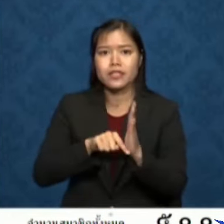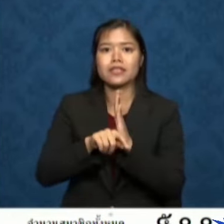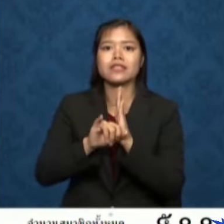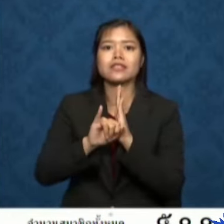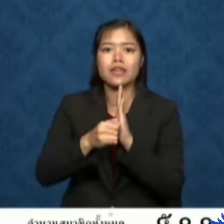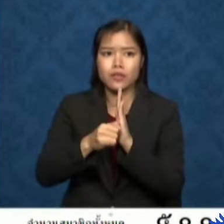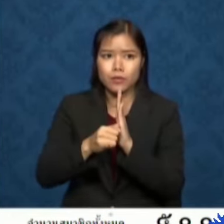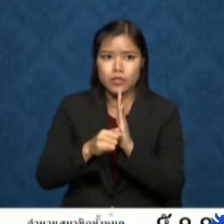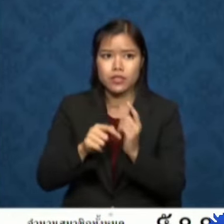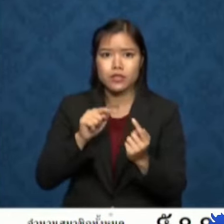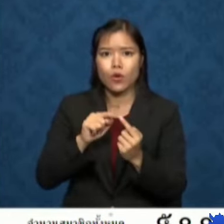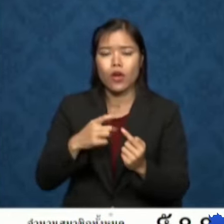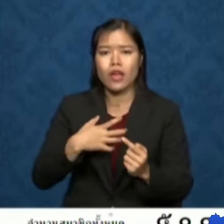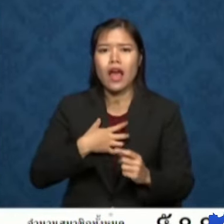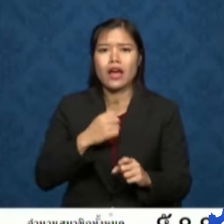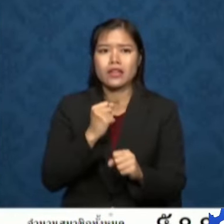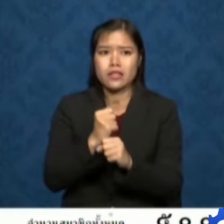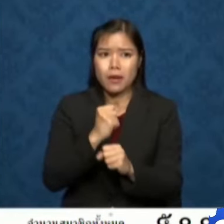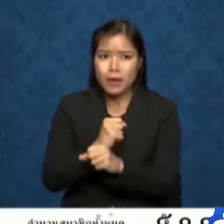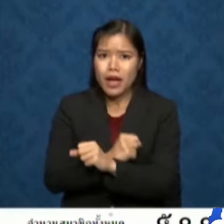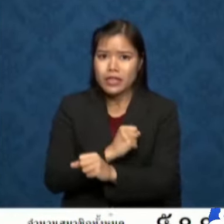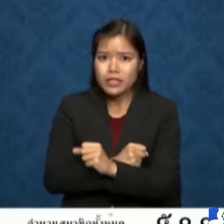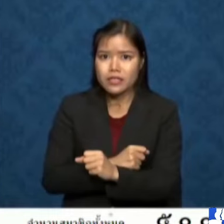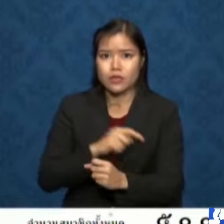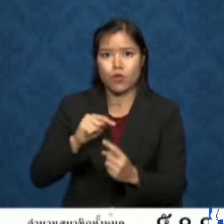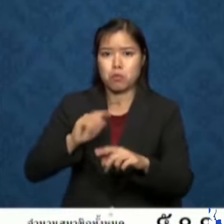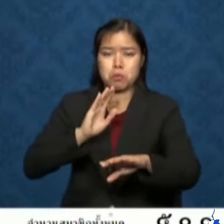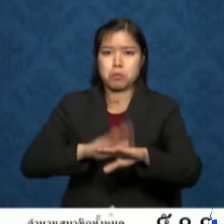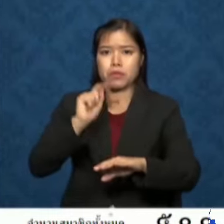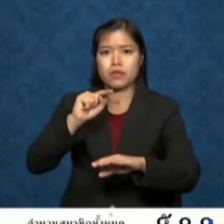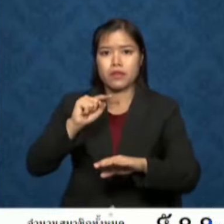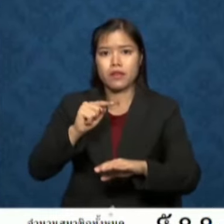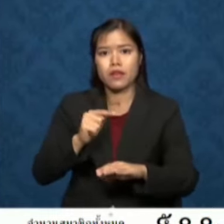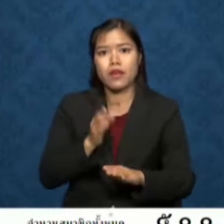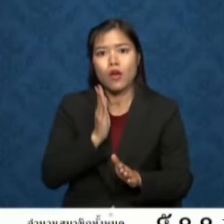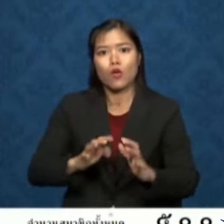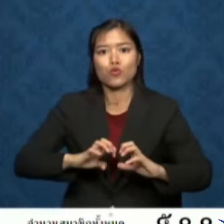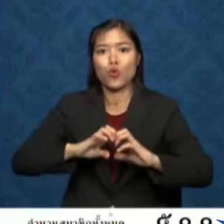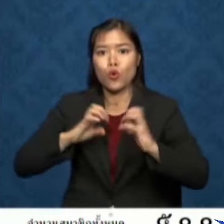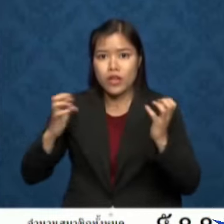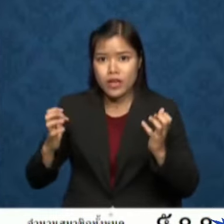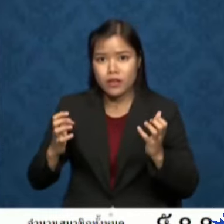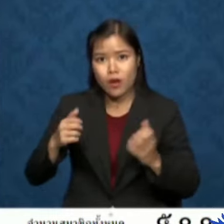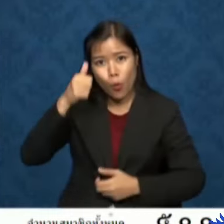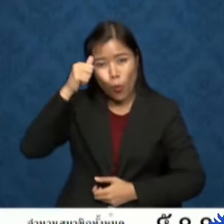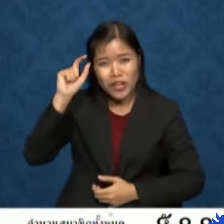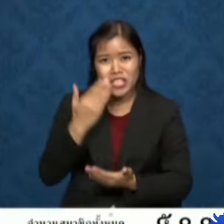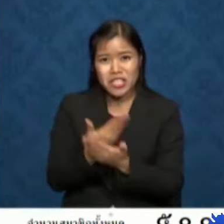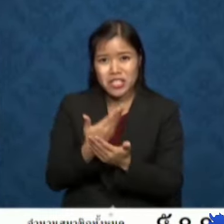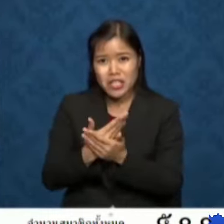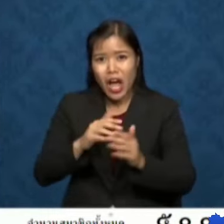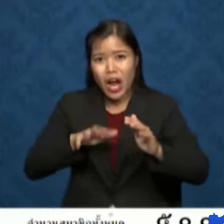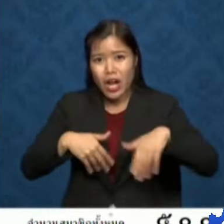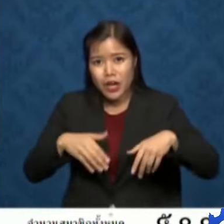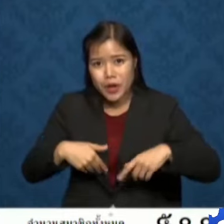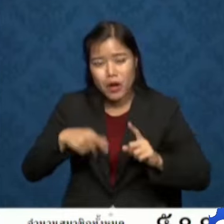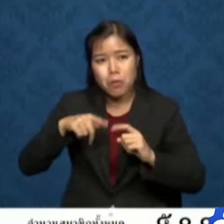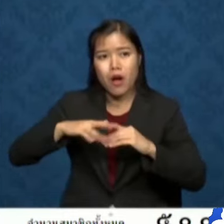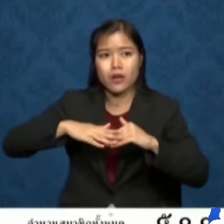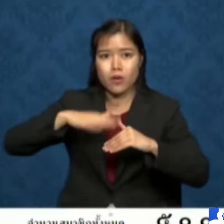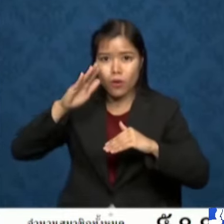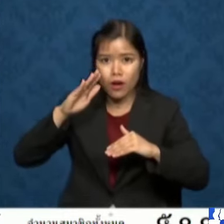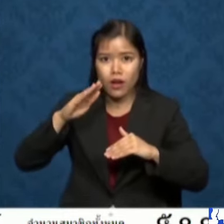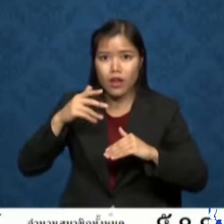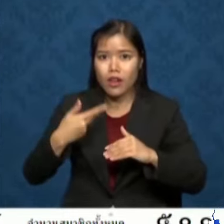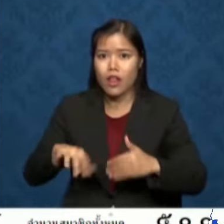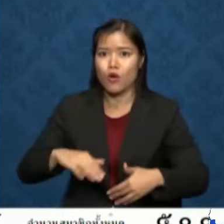ขรุงเขาต้องการแรงงานที่มีทักษะเกี่ยวกับทุเรียนแล้วรายได้วันนึงเขหลายพันแล้วเขามีทักษะที่จำเป็นแล้วมูลค่า